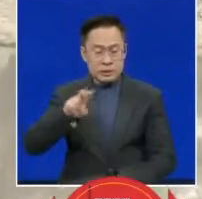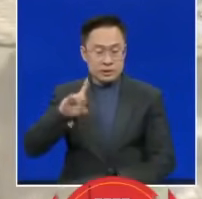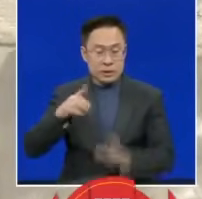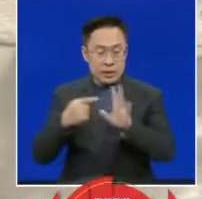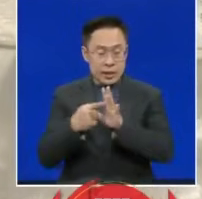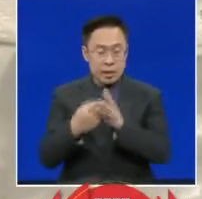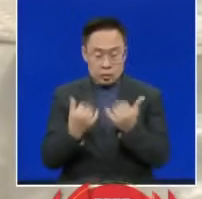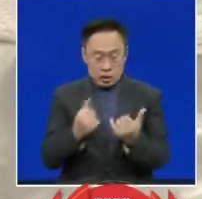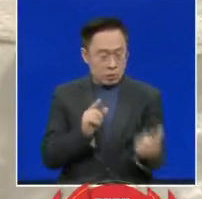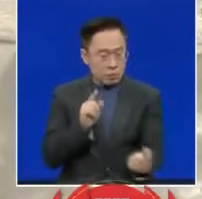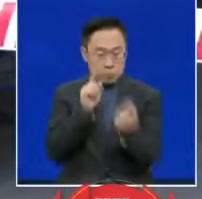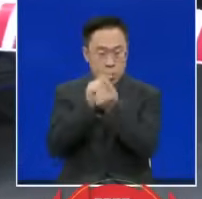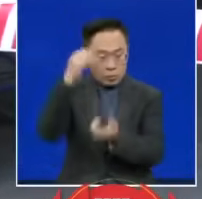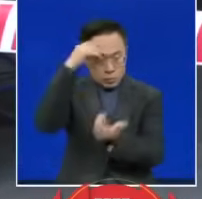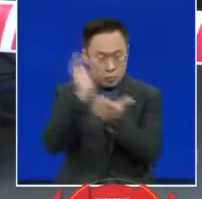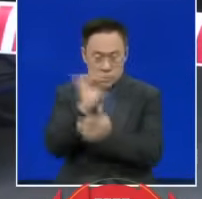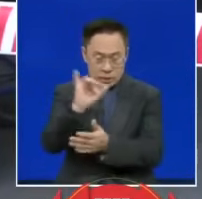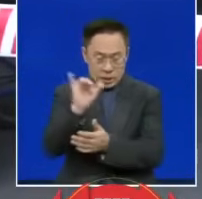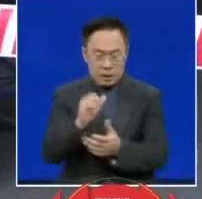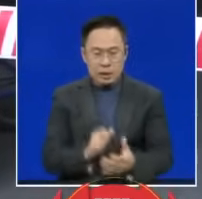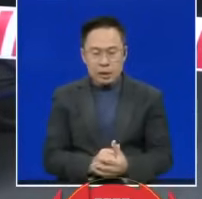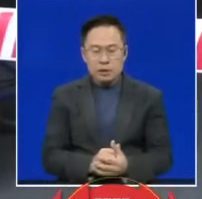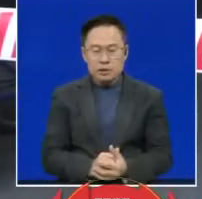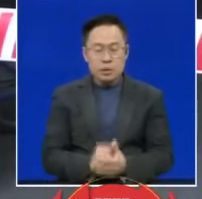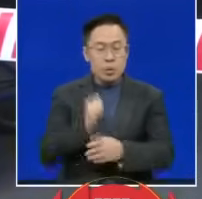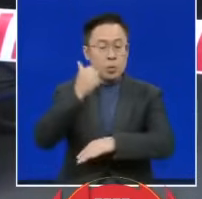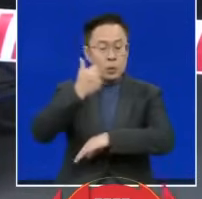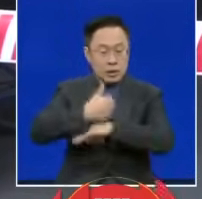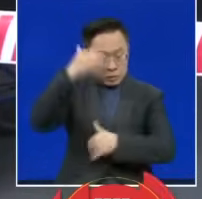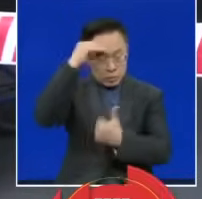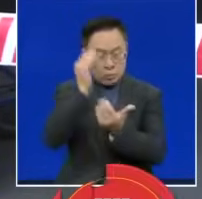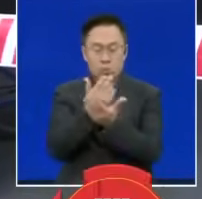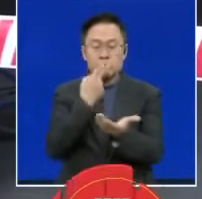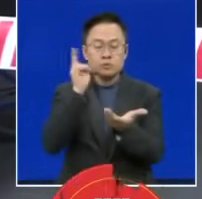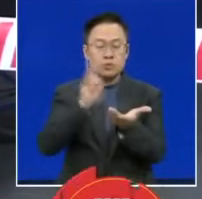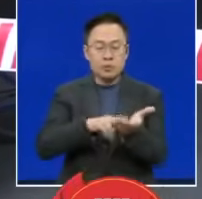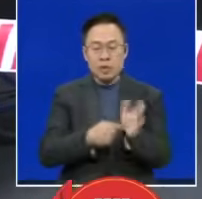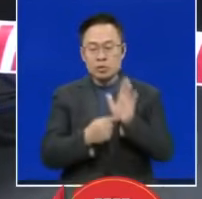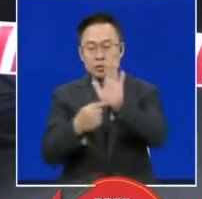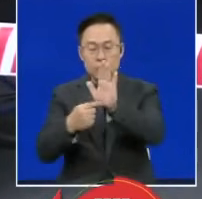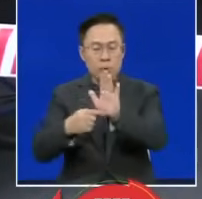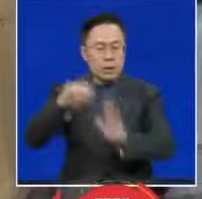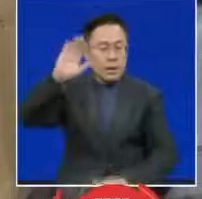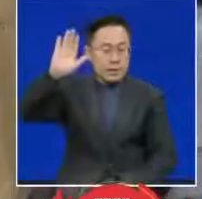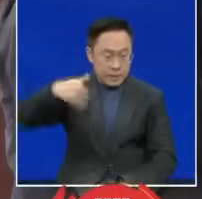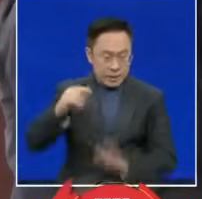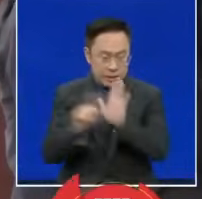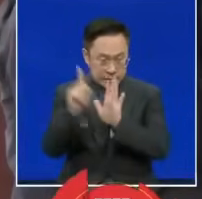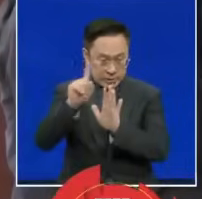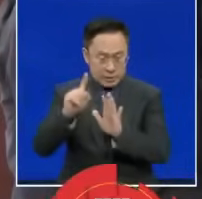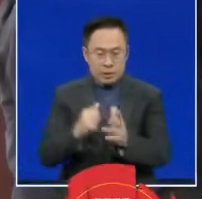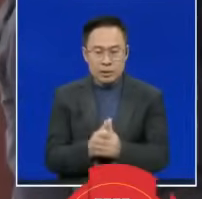บังคับการปทสผนตรีวัชรินภูสิตนะครับบอกว่าไอ้การนัดคุณเจษดาเก่งรุ่งเรืองชัยกรรมการของ Jแอน B